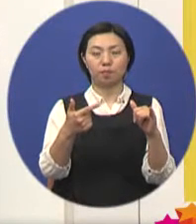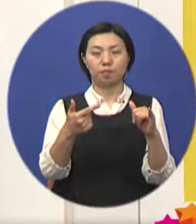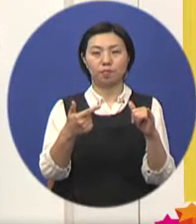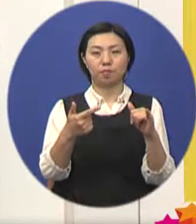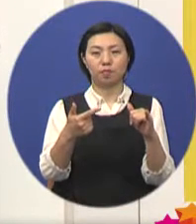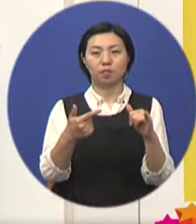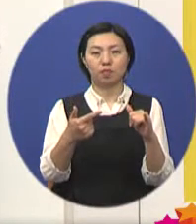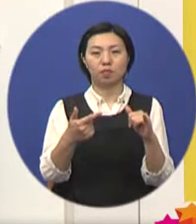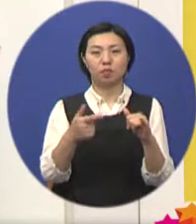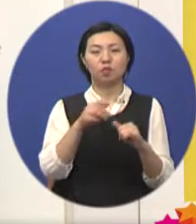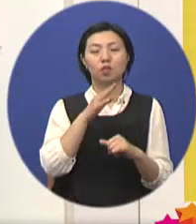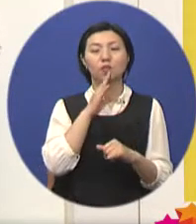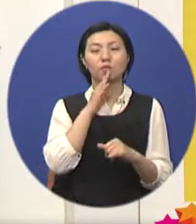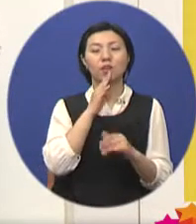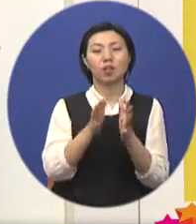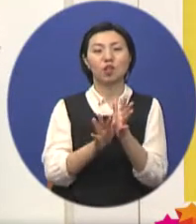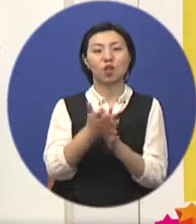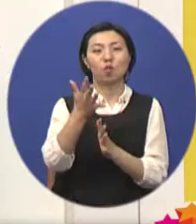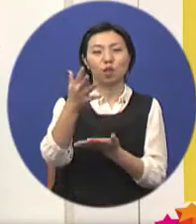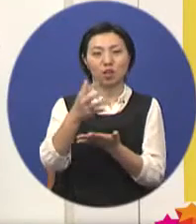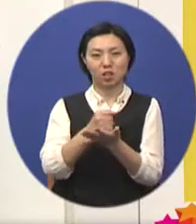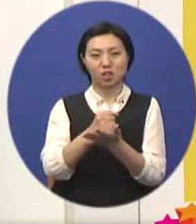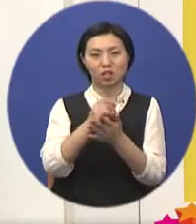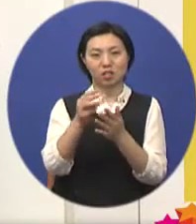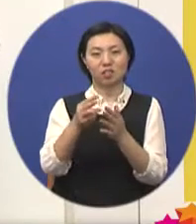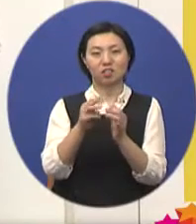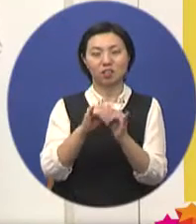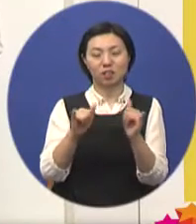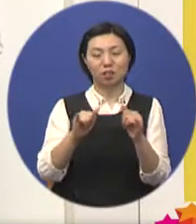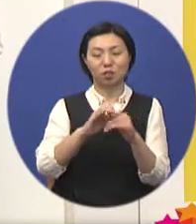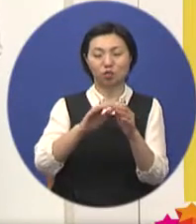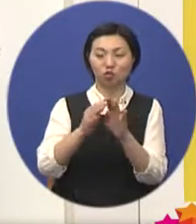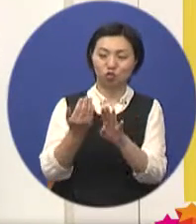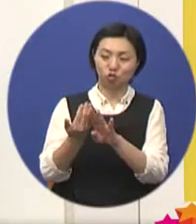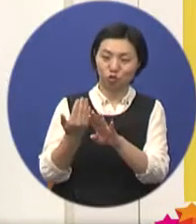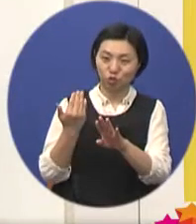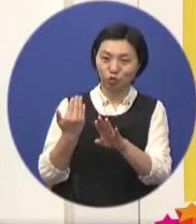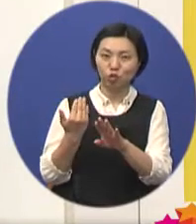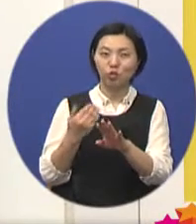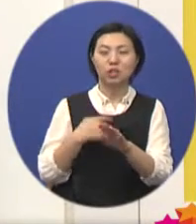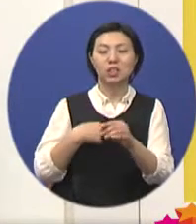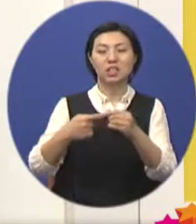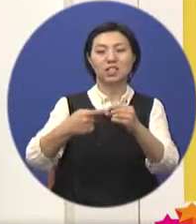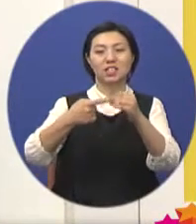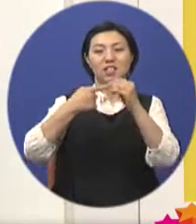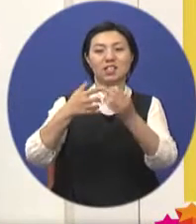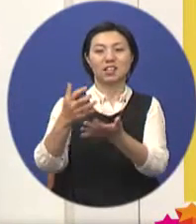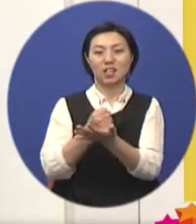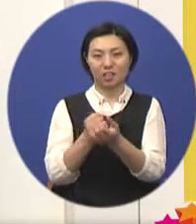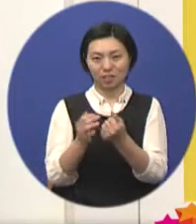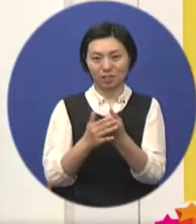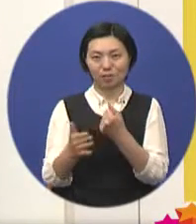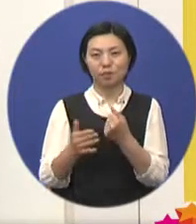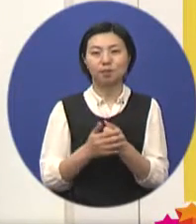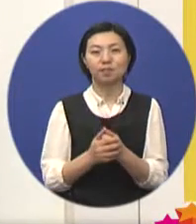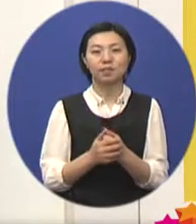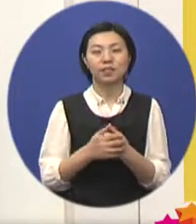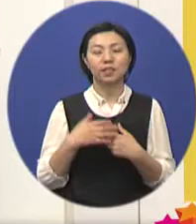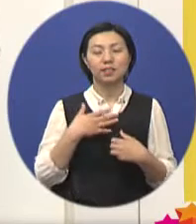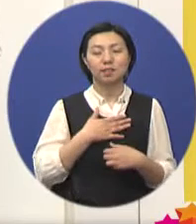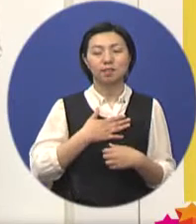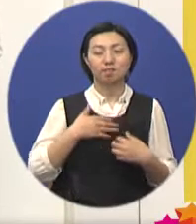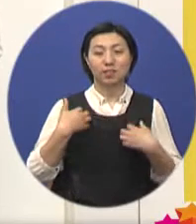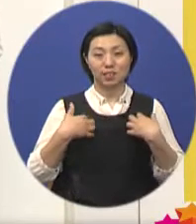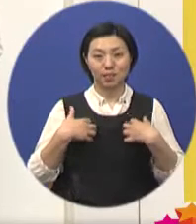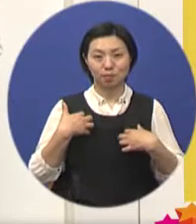네. 아주 영광이십니다. 그분들을 다 이렇게 뒤로 그러니까요. 모셔놓고 예. 1등을 하셨으니까요. 예. 이 기쁨은